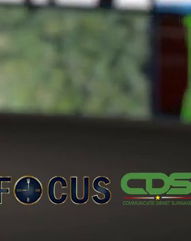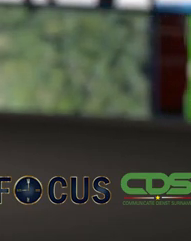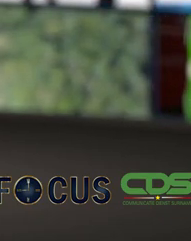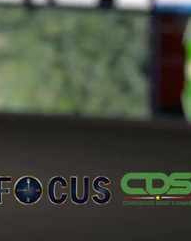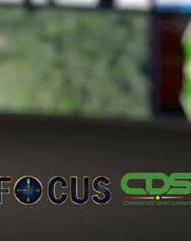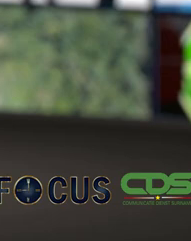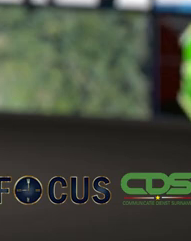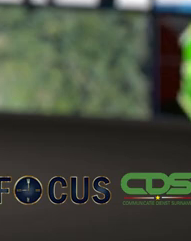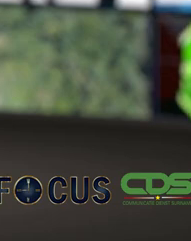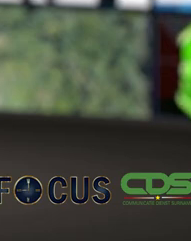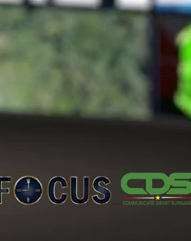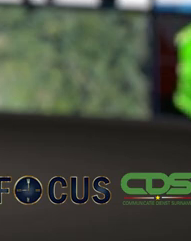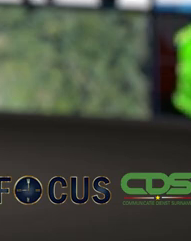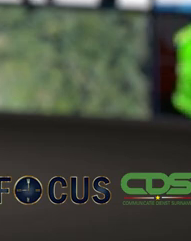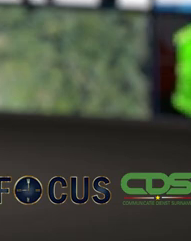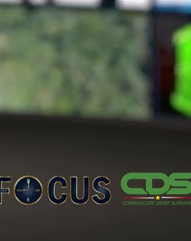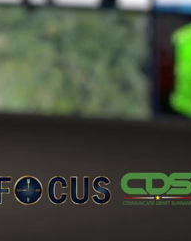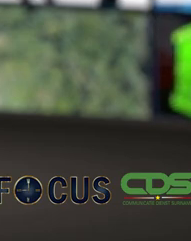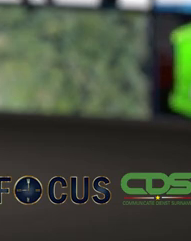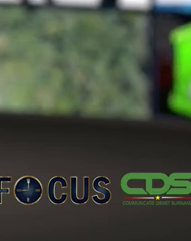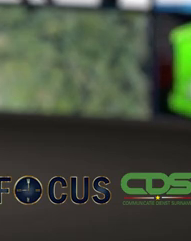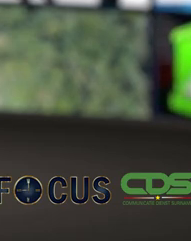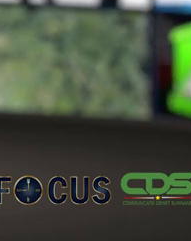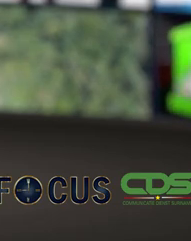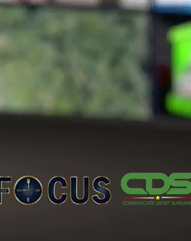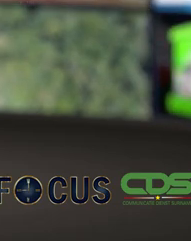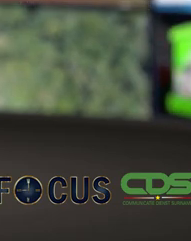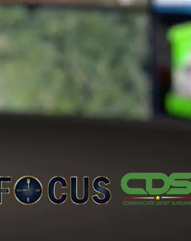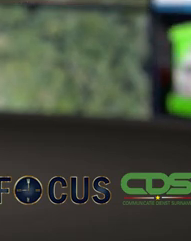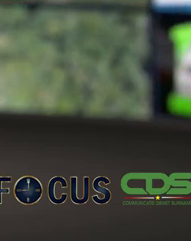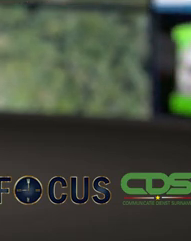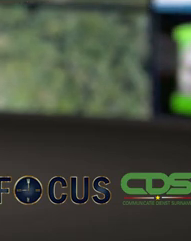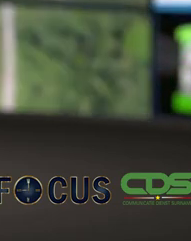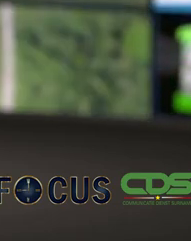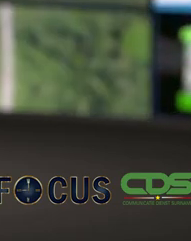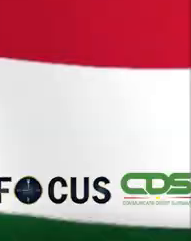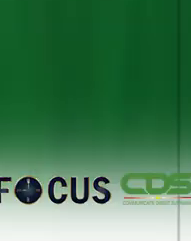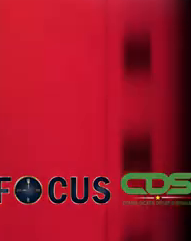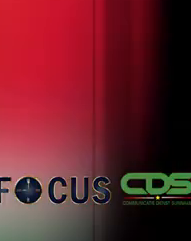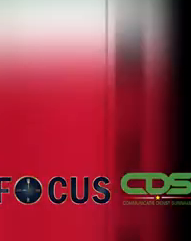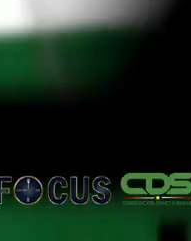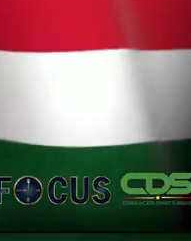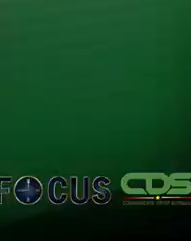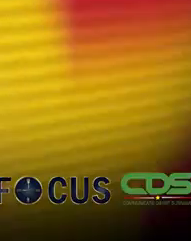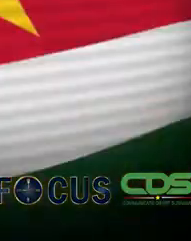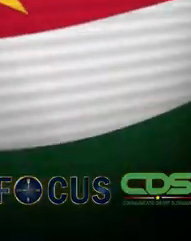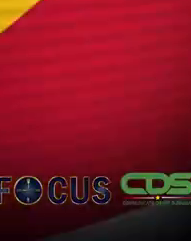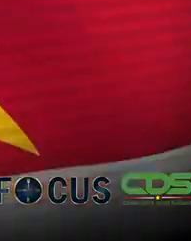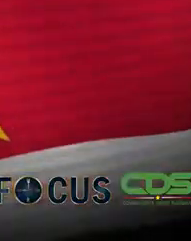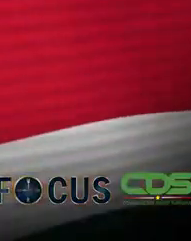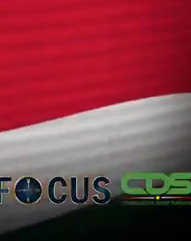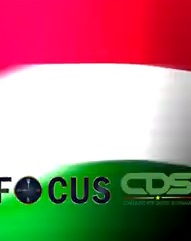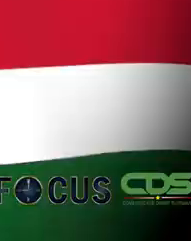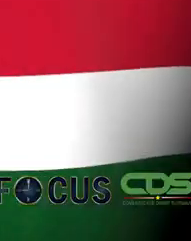woensdag 28 oktober 2020. Wij nemen u terug naar dit moment.